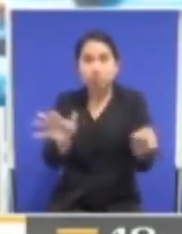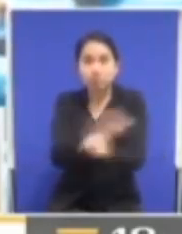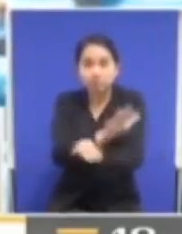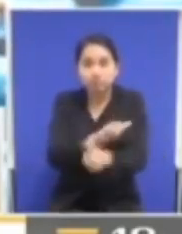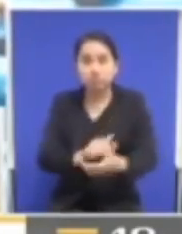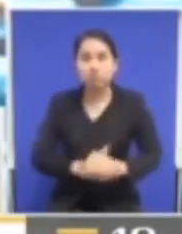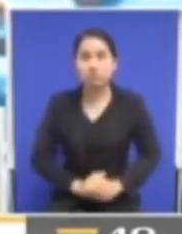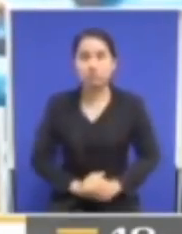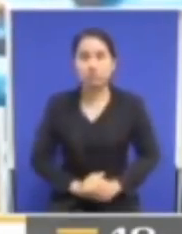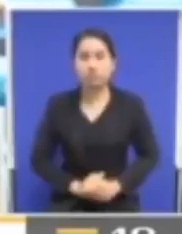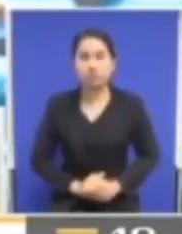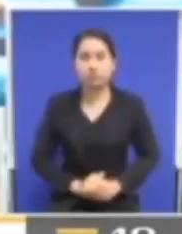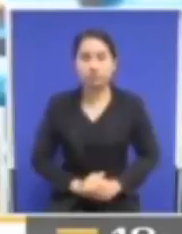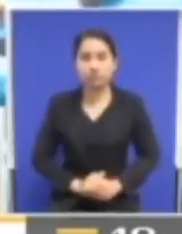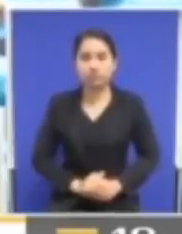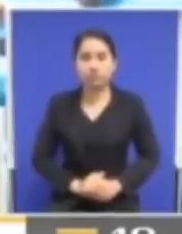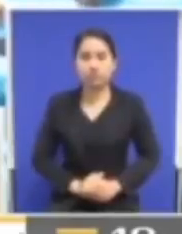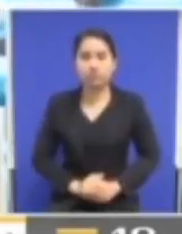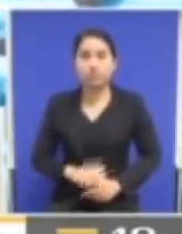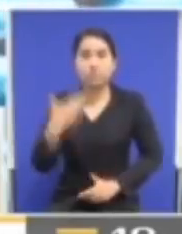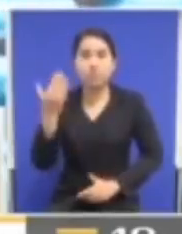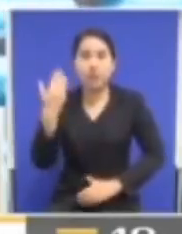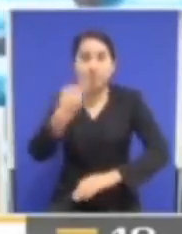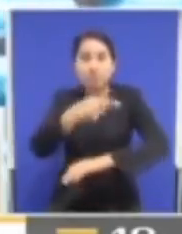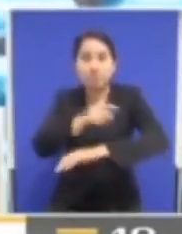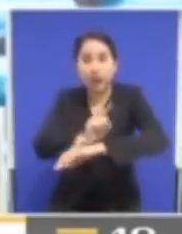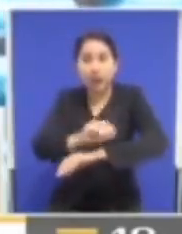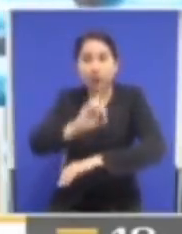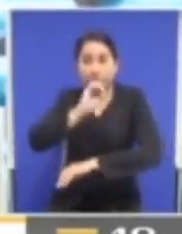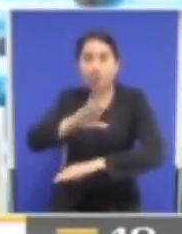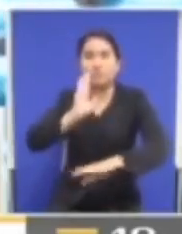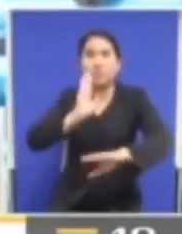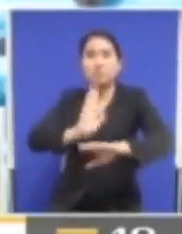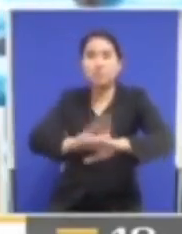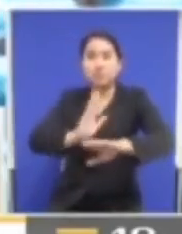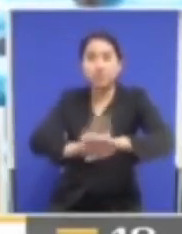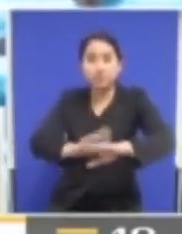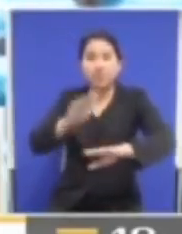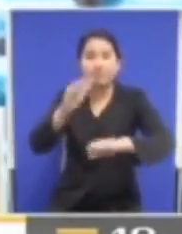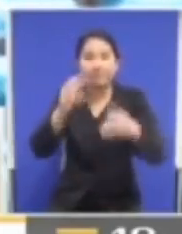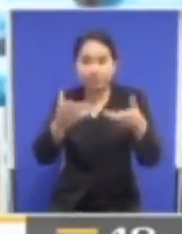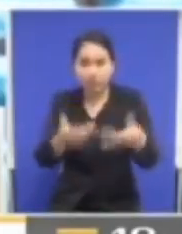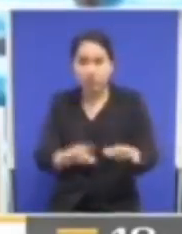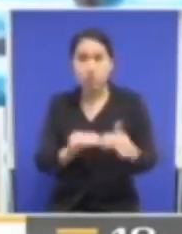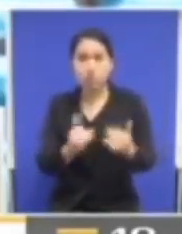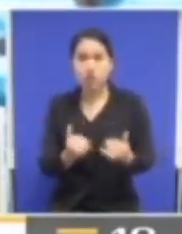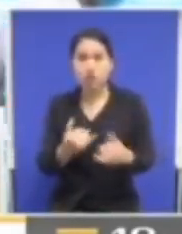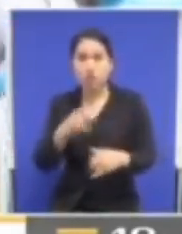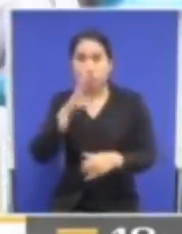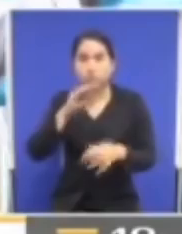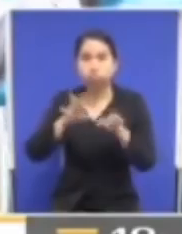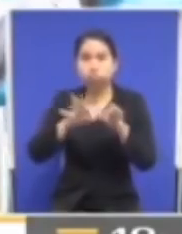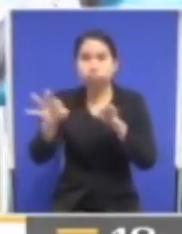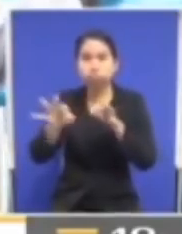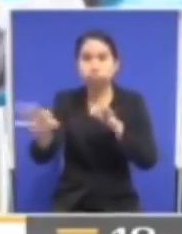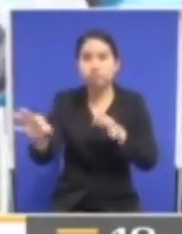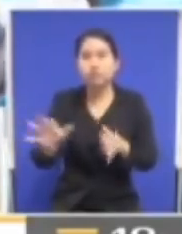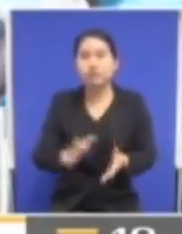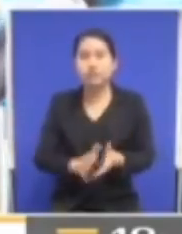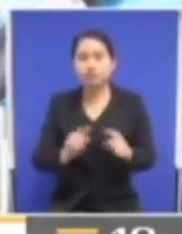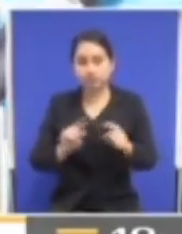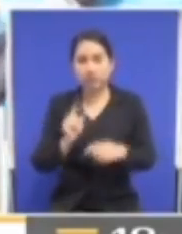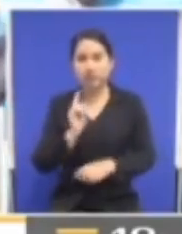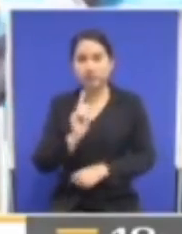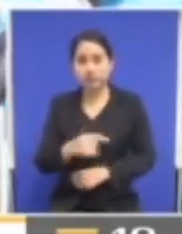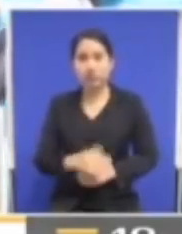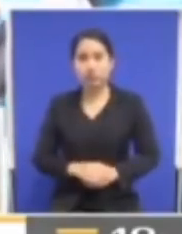นั้นท่านประธานจะเมื่อกี้ท่านประธานพูดว่าเตือนแล้วว่าอยู่นอกประเด็นไม่ได้นอกประเด็นท่